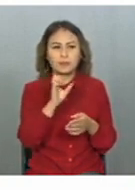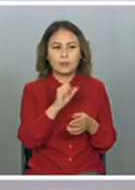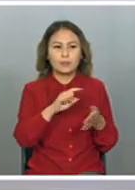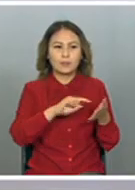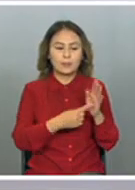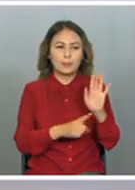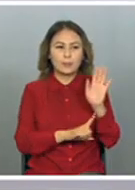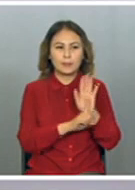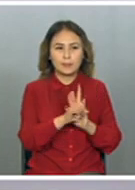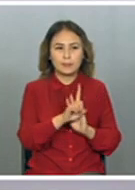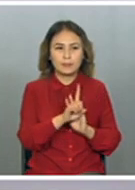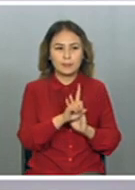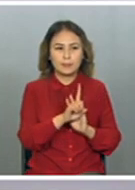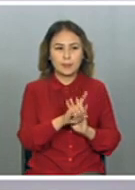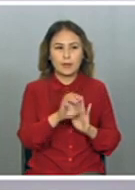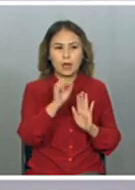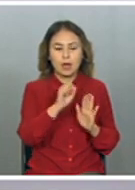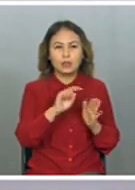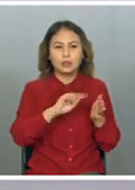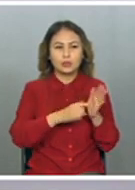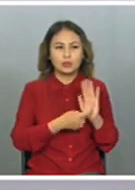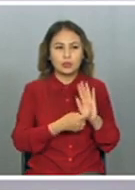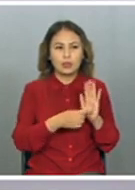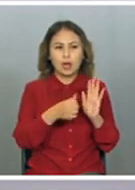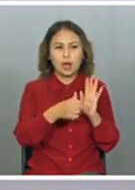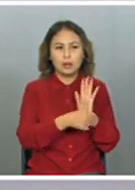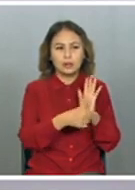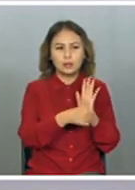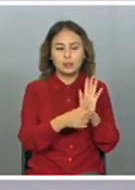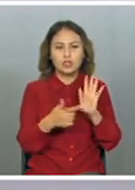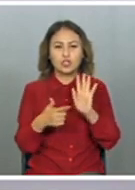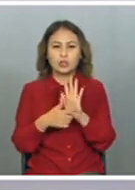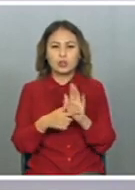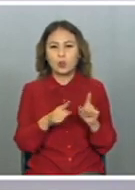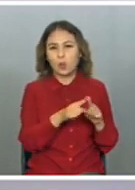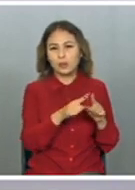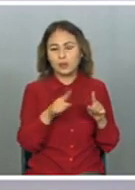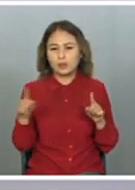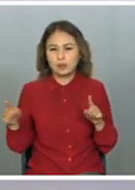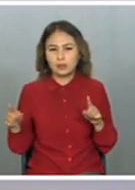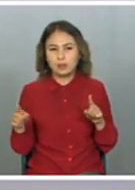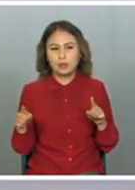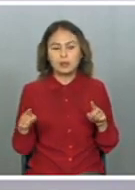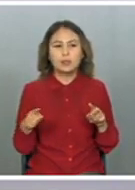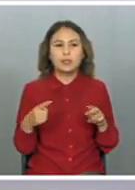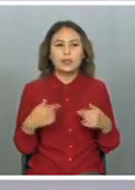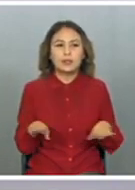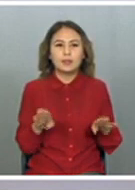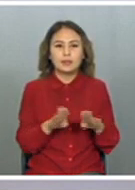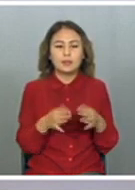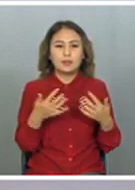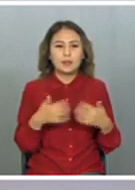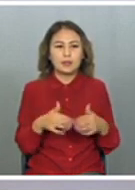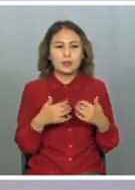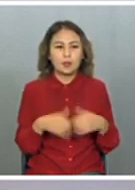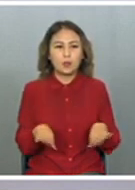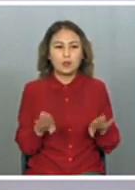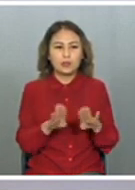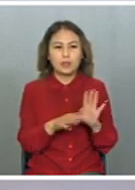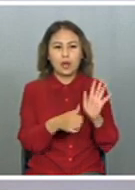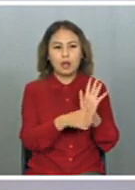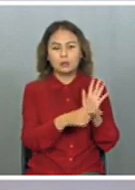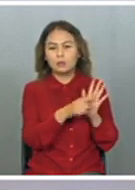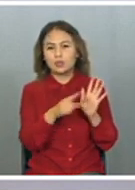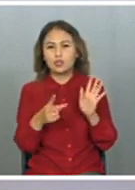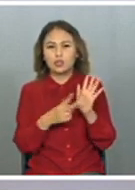бастаймыз. A нүктесі 6 мен 7-нің ортасында орналасқан. Енді санайық. Осы 6 мен 7-нің